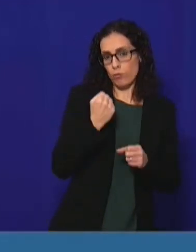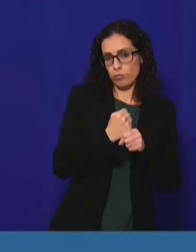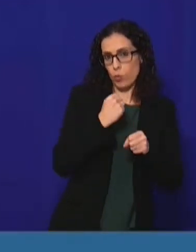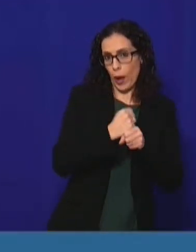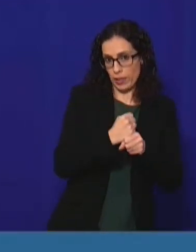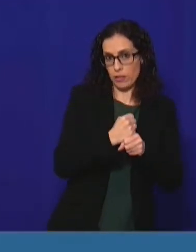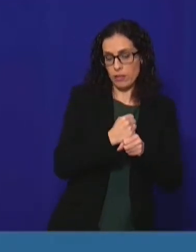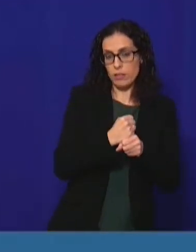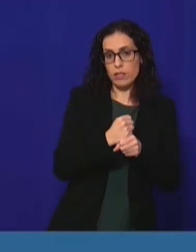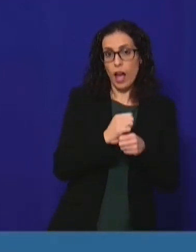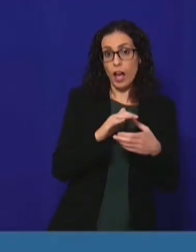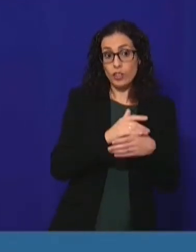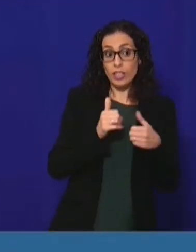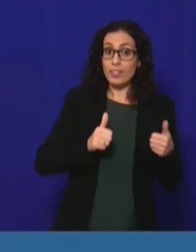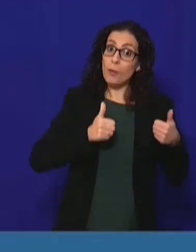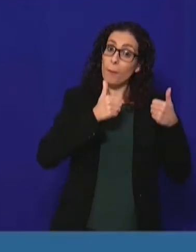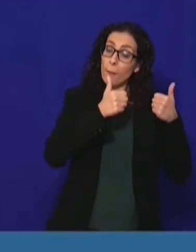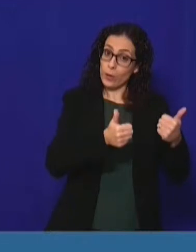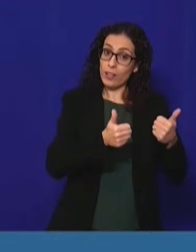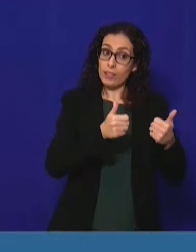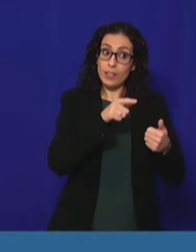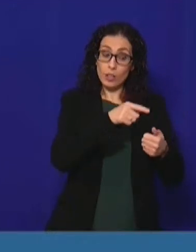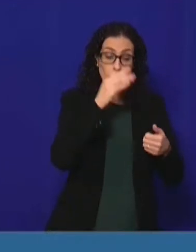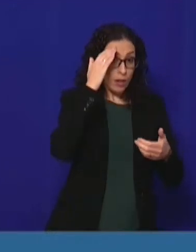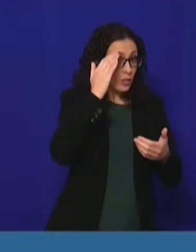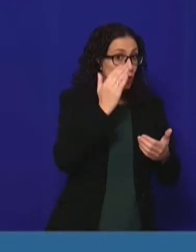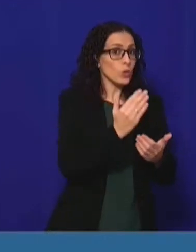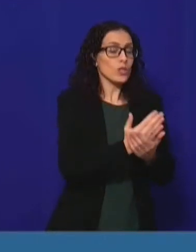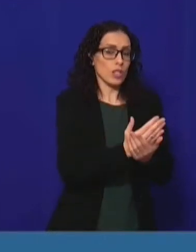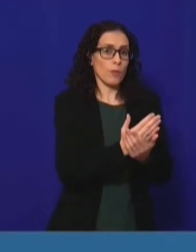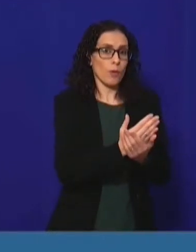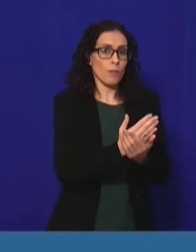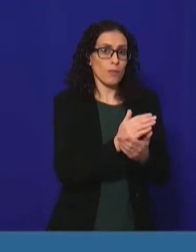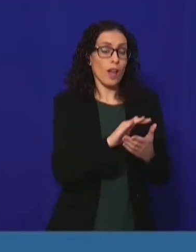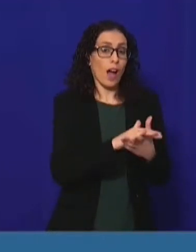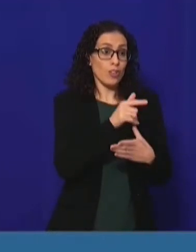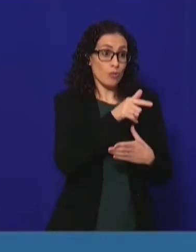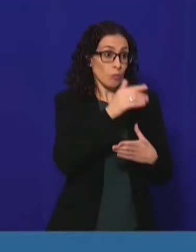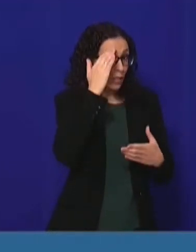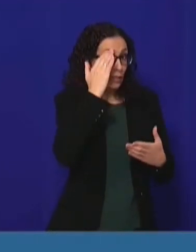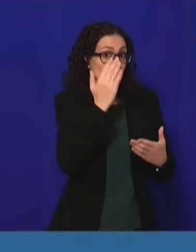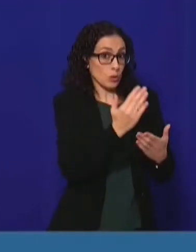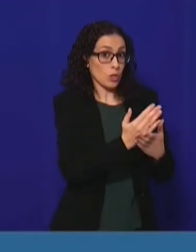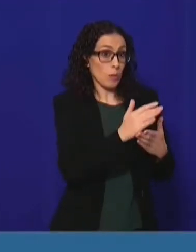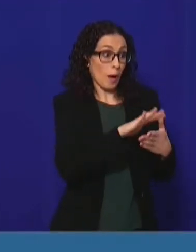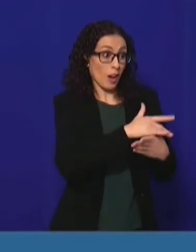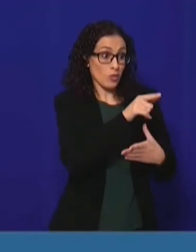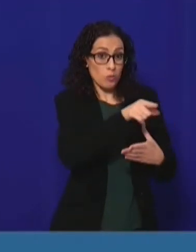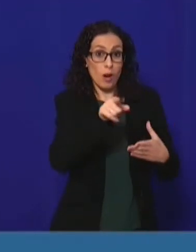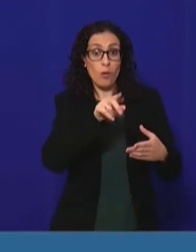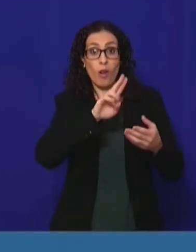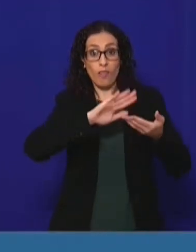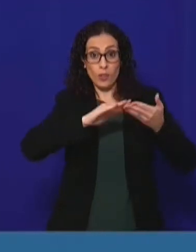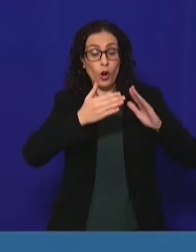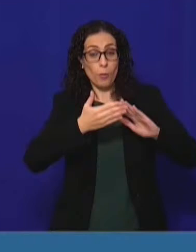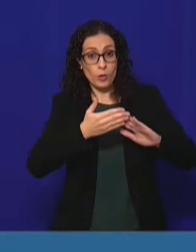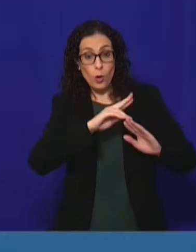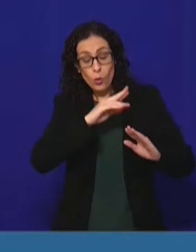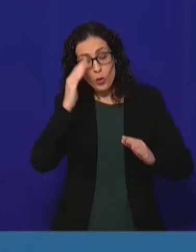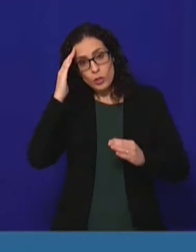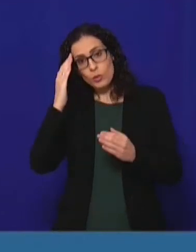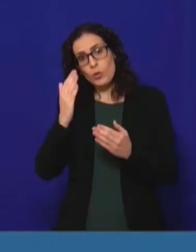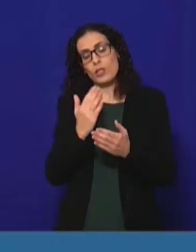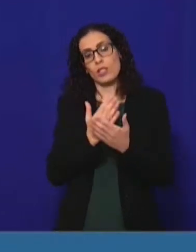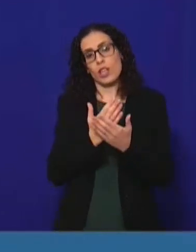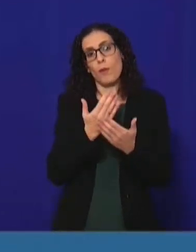għaliex importanti li aħna nipproteġuhom għaliex huma wkoll qegħdin fil-komunità u rridu nipproteġuhom biex